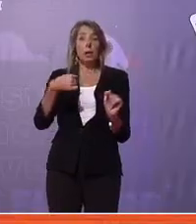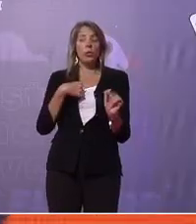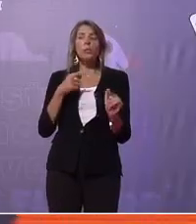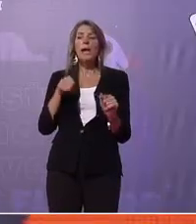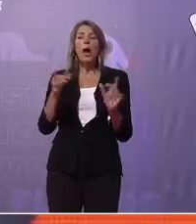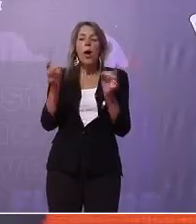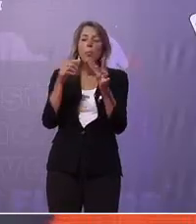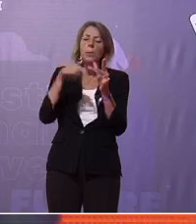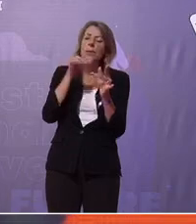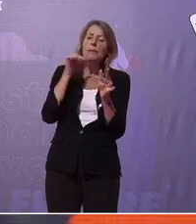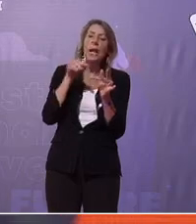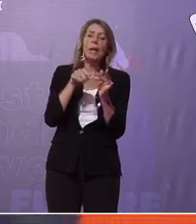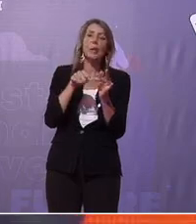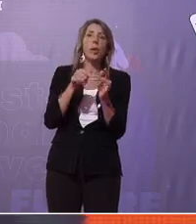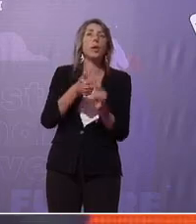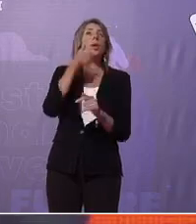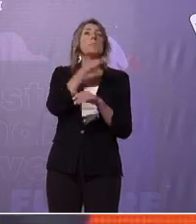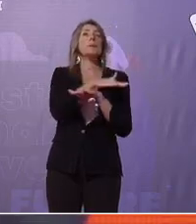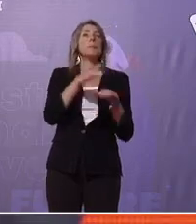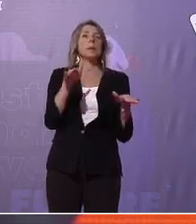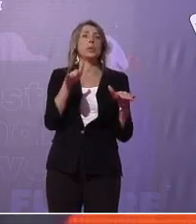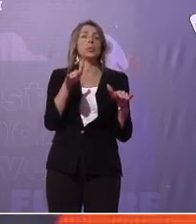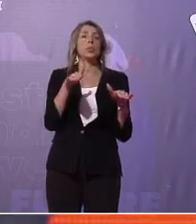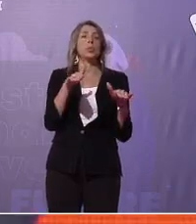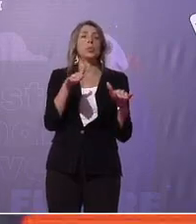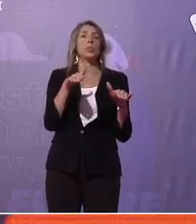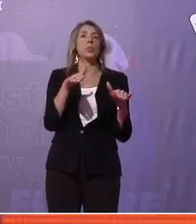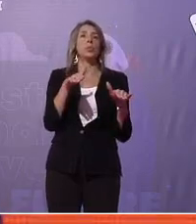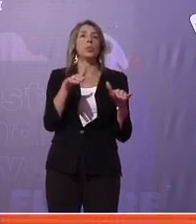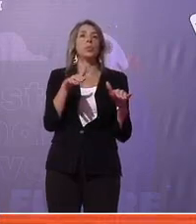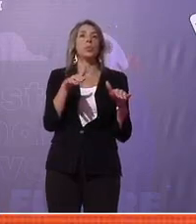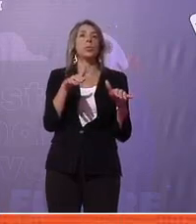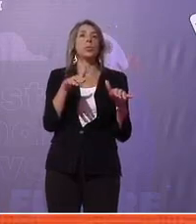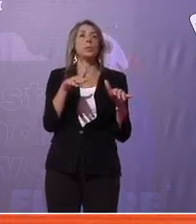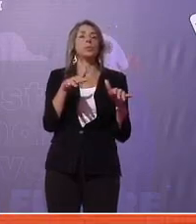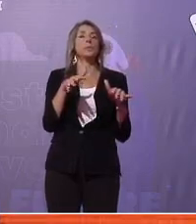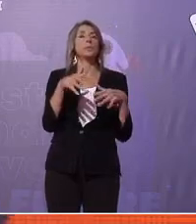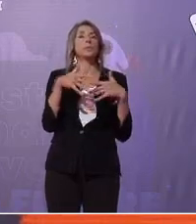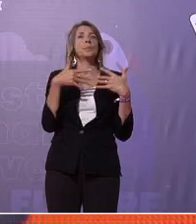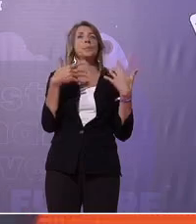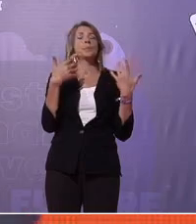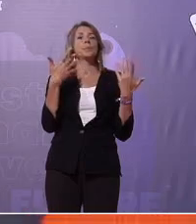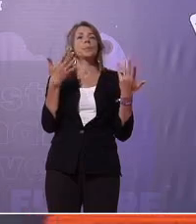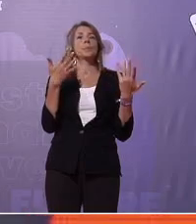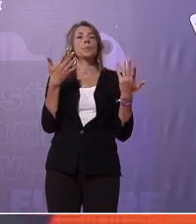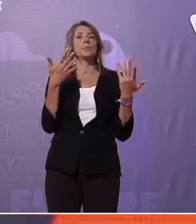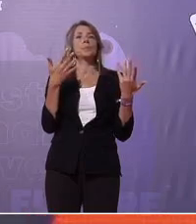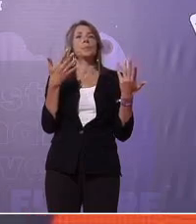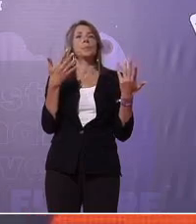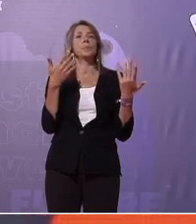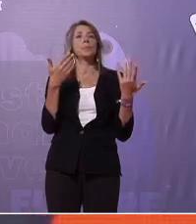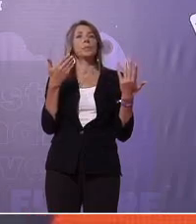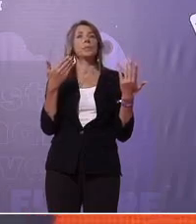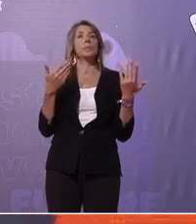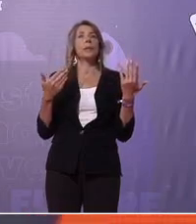cosa a abbassare Innanzitutto il livello la barriera che è rappresentata dall'innovazione